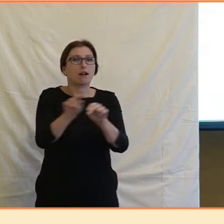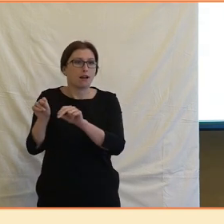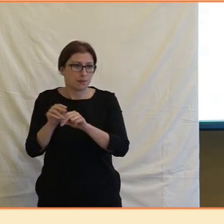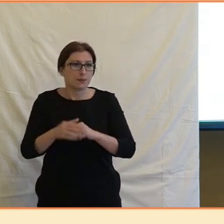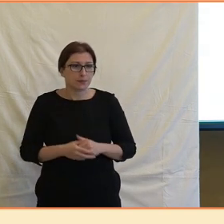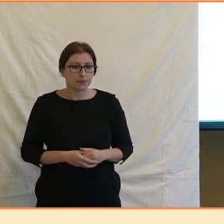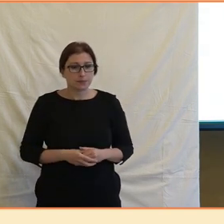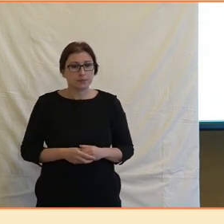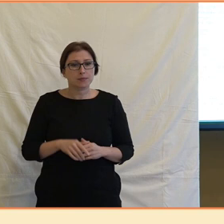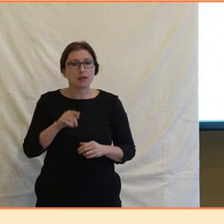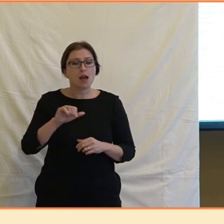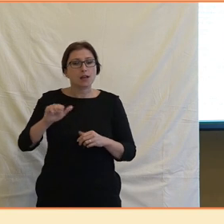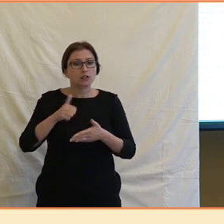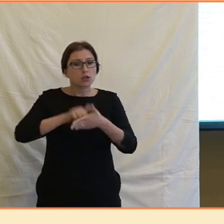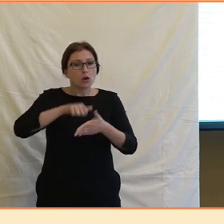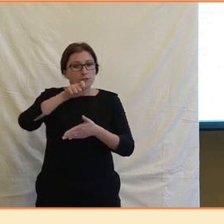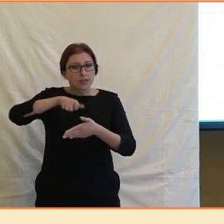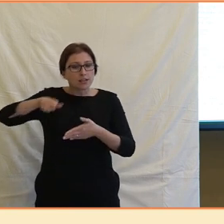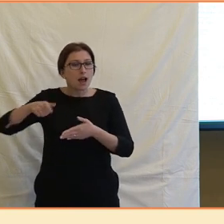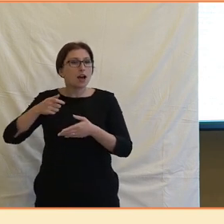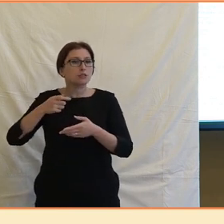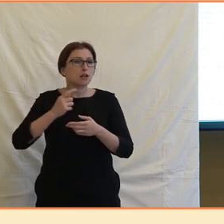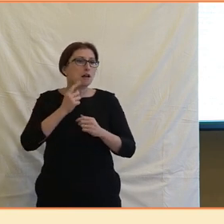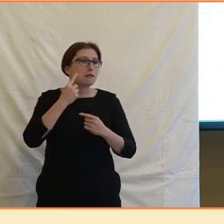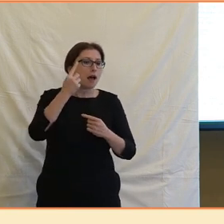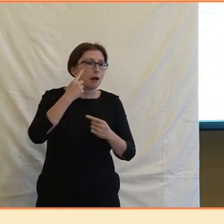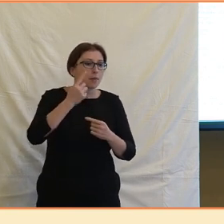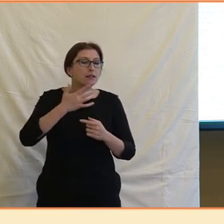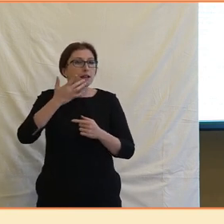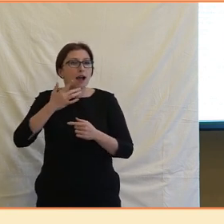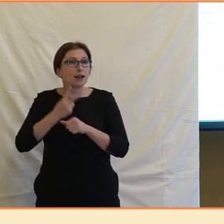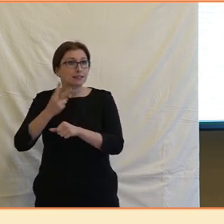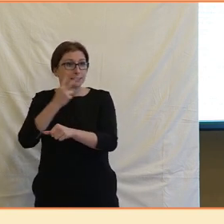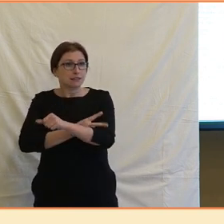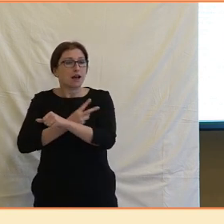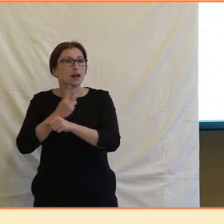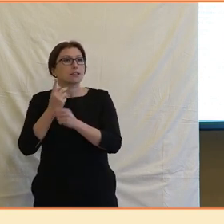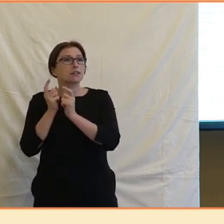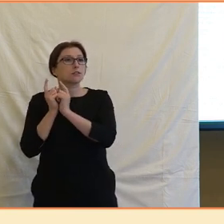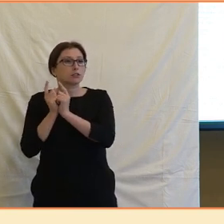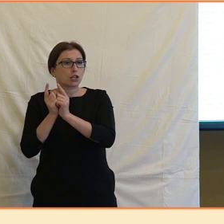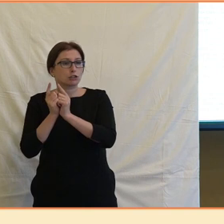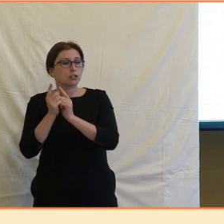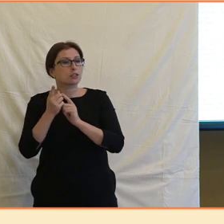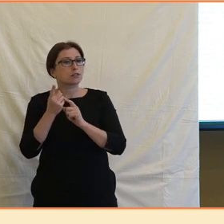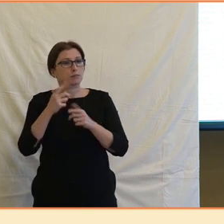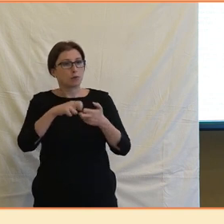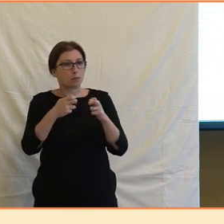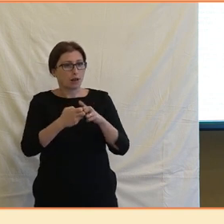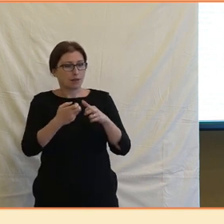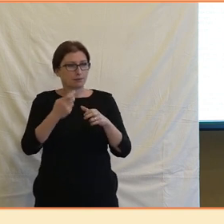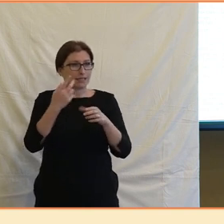Tak a tady máme reflexi novinářů, jak by stát měl řešit vlastně problematiku toho digitálního vyloučení. A tady jsme